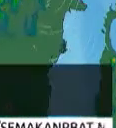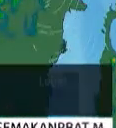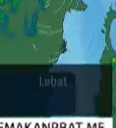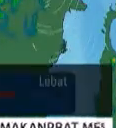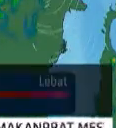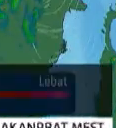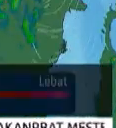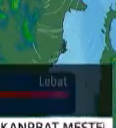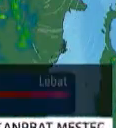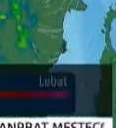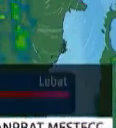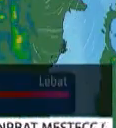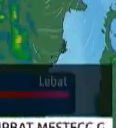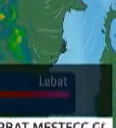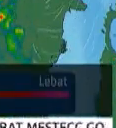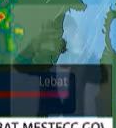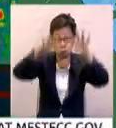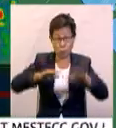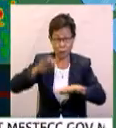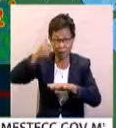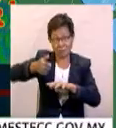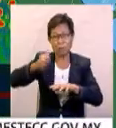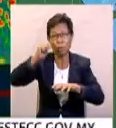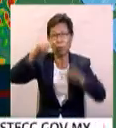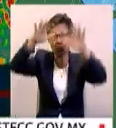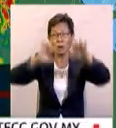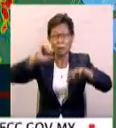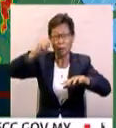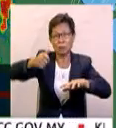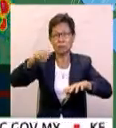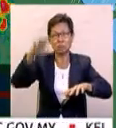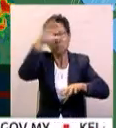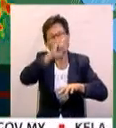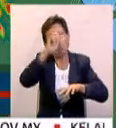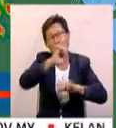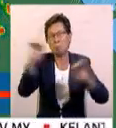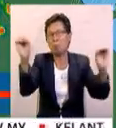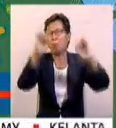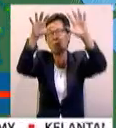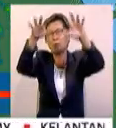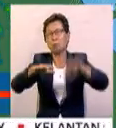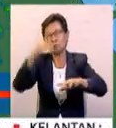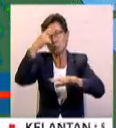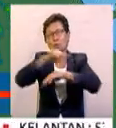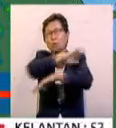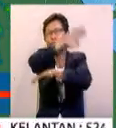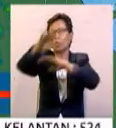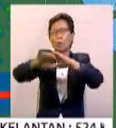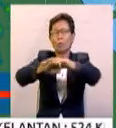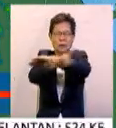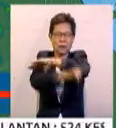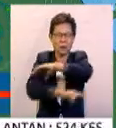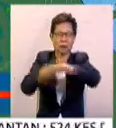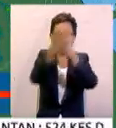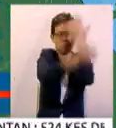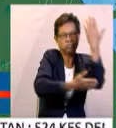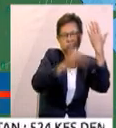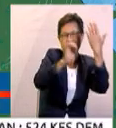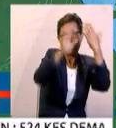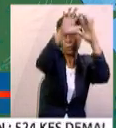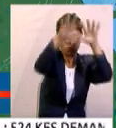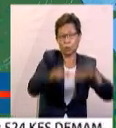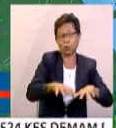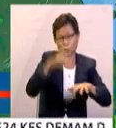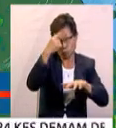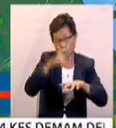pada hari esok pula, masih lagi dijangkakan tiada hujan untuk kesemua negeri di semenanjung